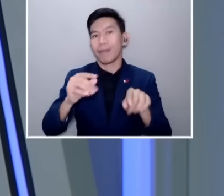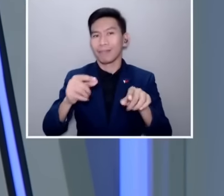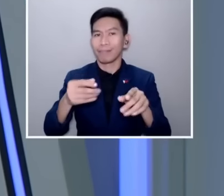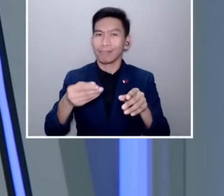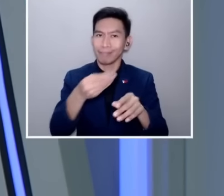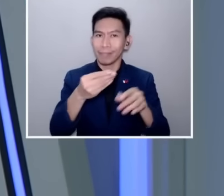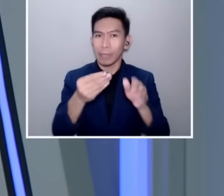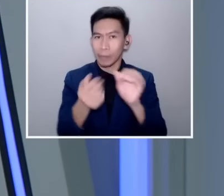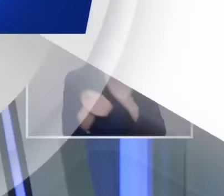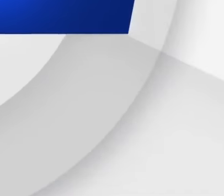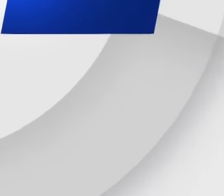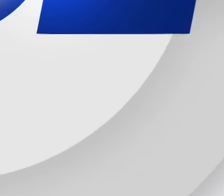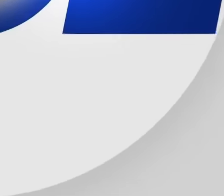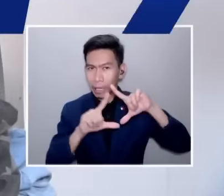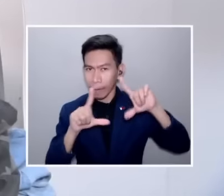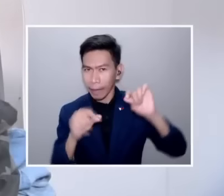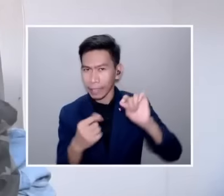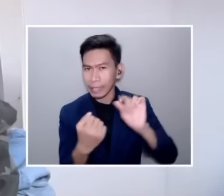Michael Delizo.